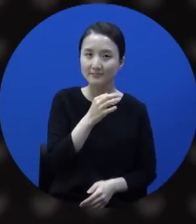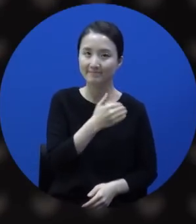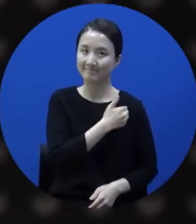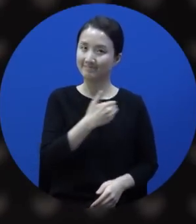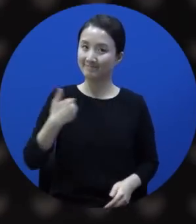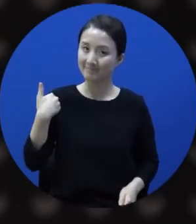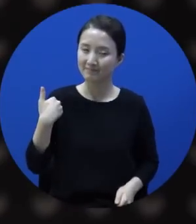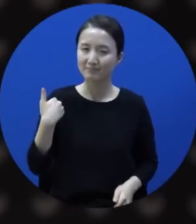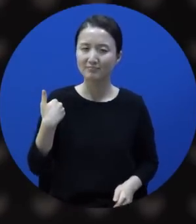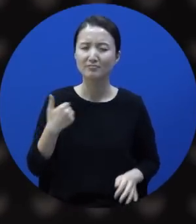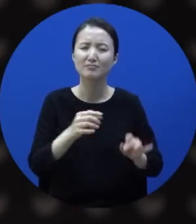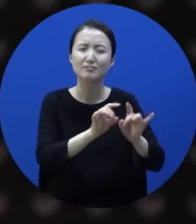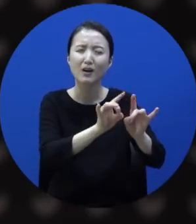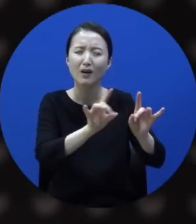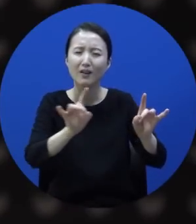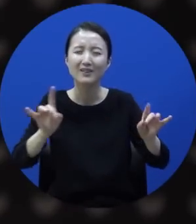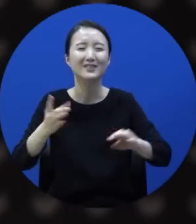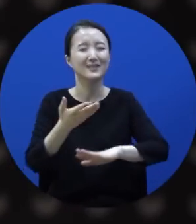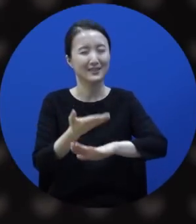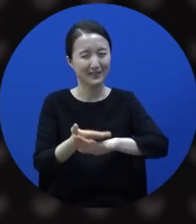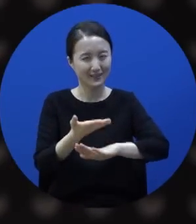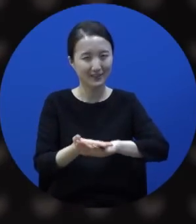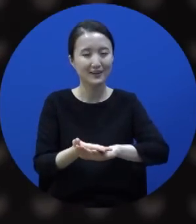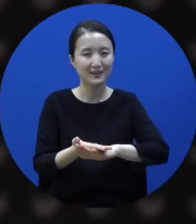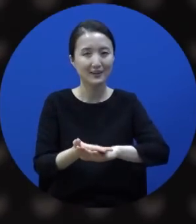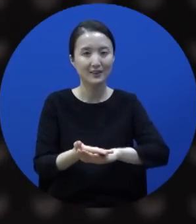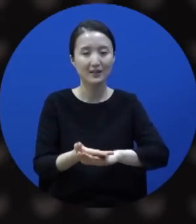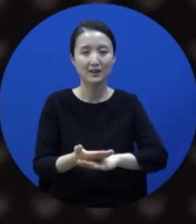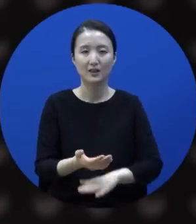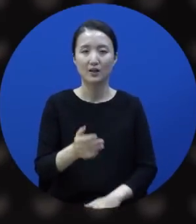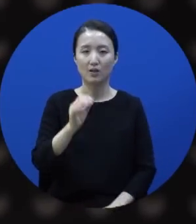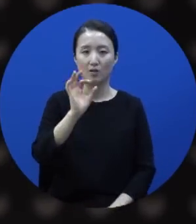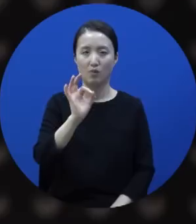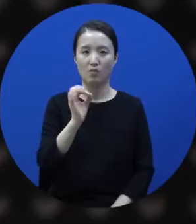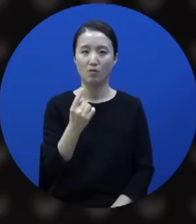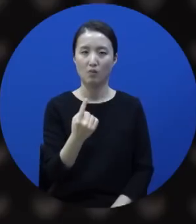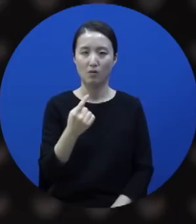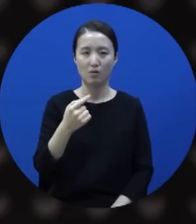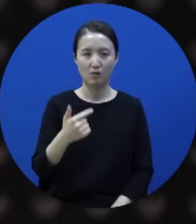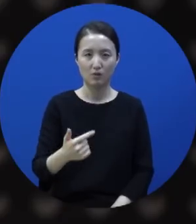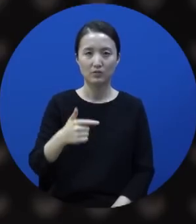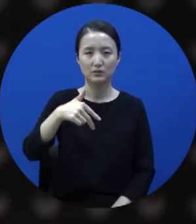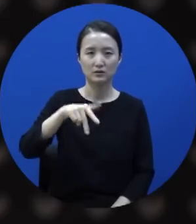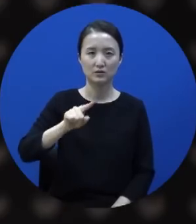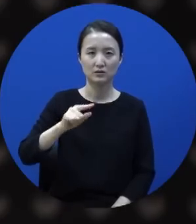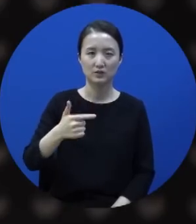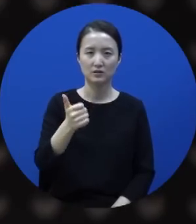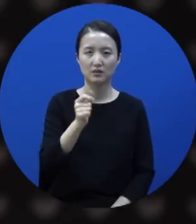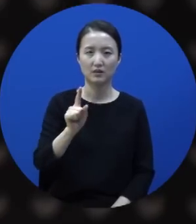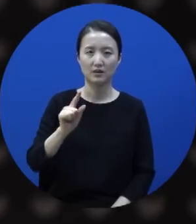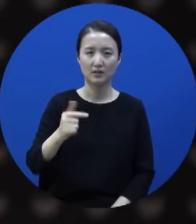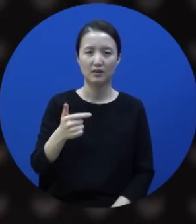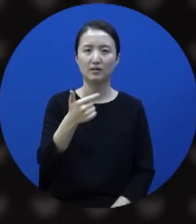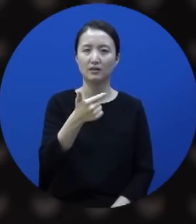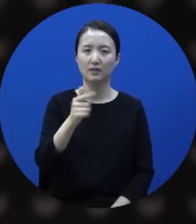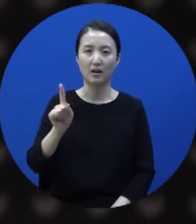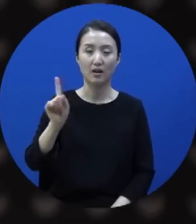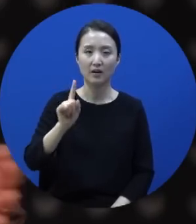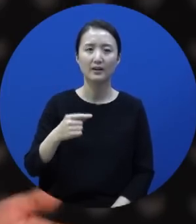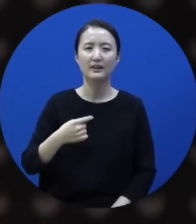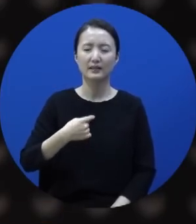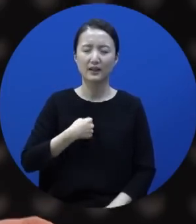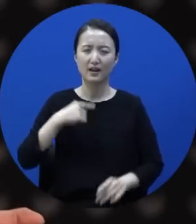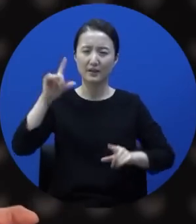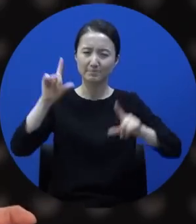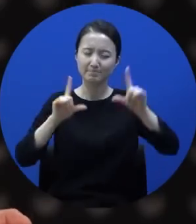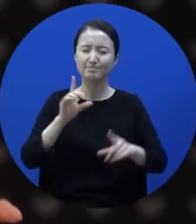제가 생각할 때 온전한 나라는 건요. 바로 뭐냐면 나답게 사는 거. 네.